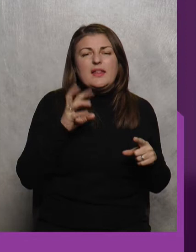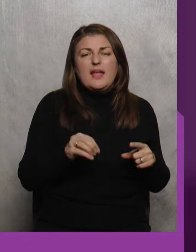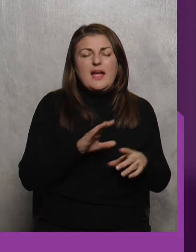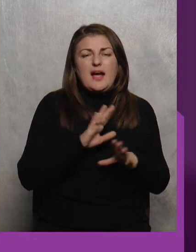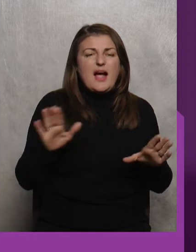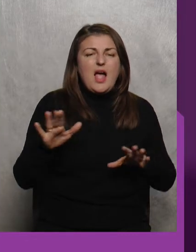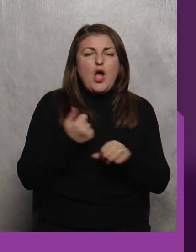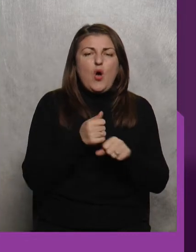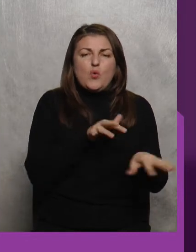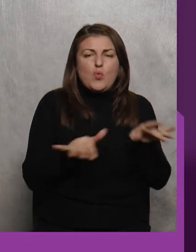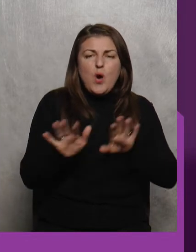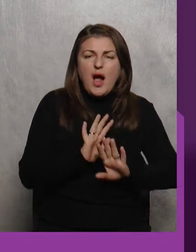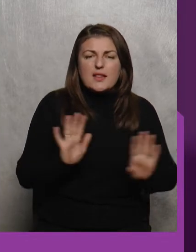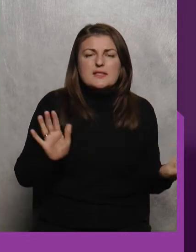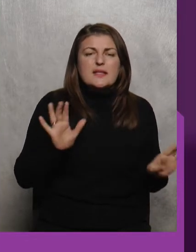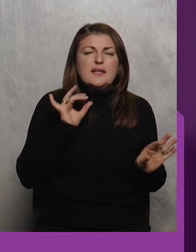не рухалися, і